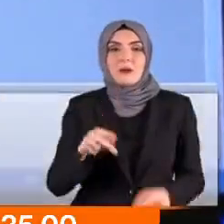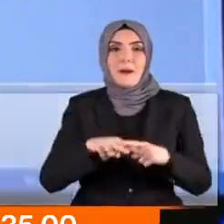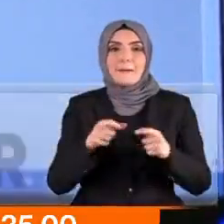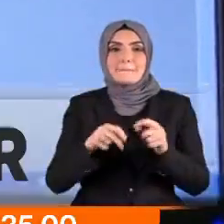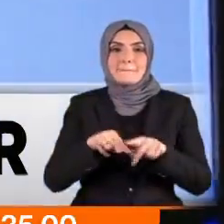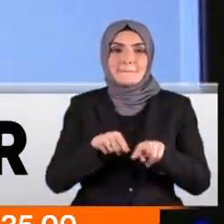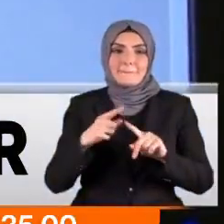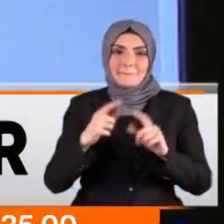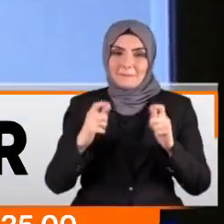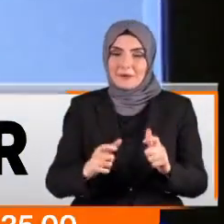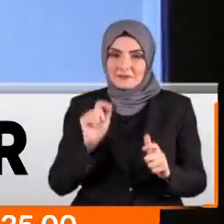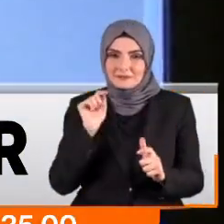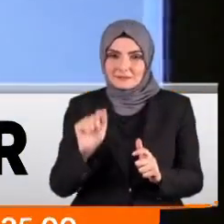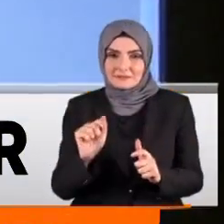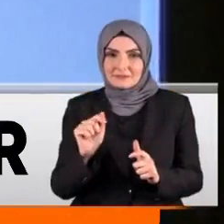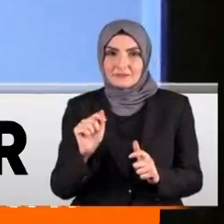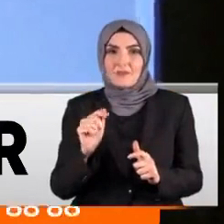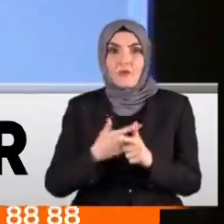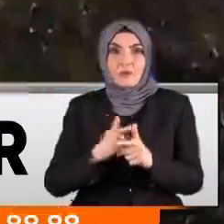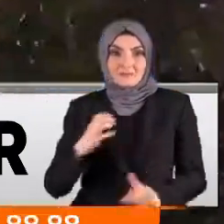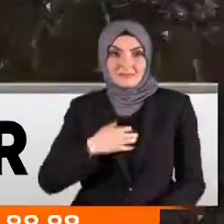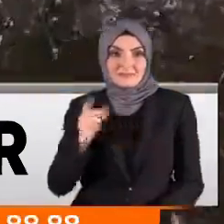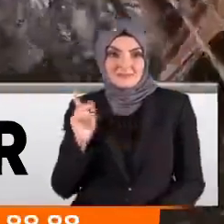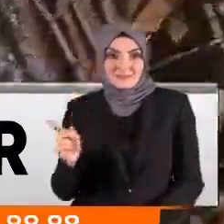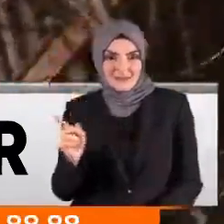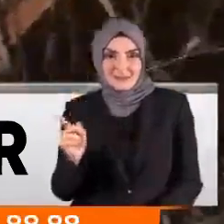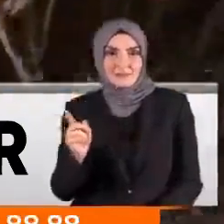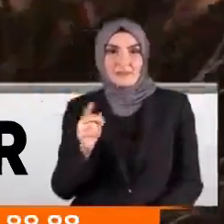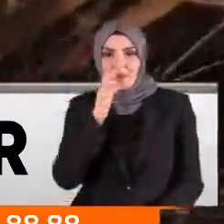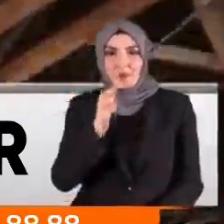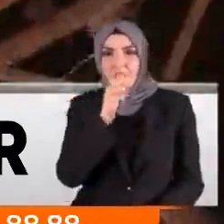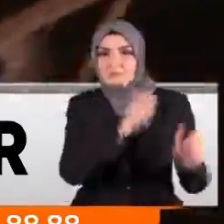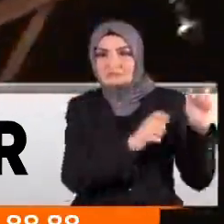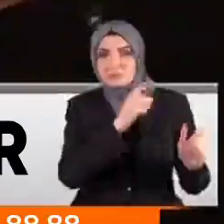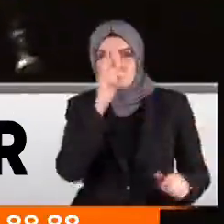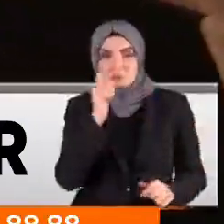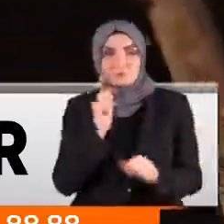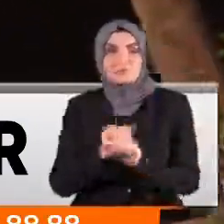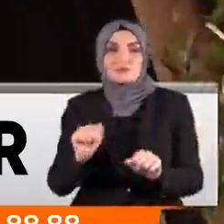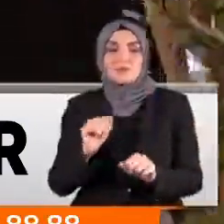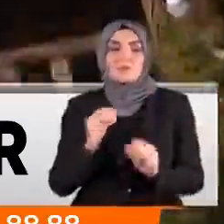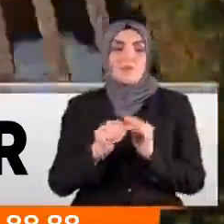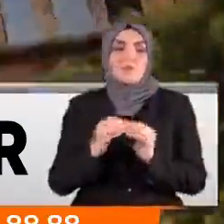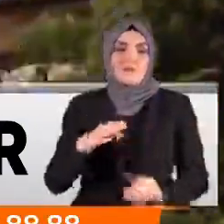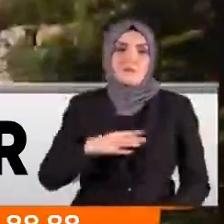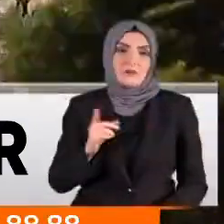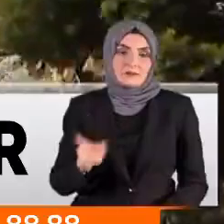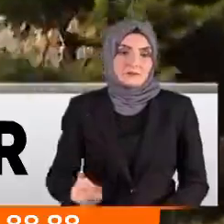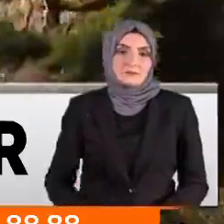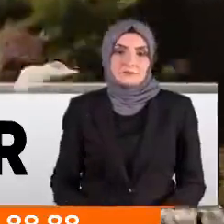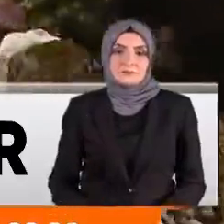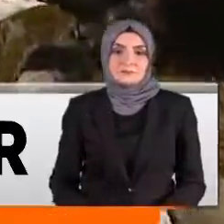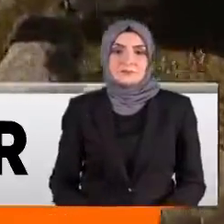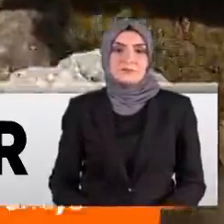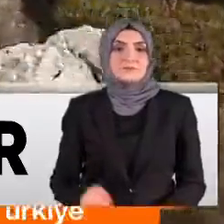Çünkü sahtekarlar kopya sitelerde müşteri avlıyor. Burası da o otellerden biri. Konsept bir otel ve masal evleri var